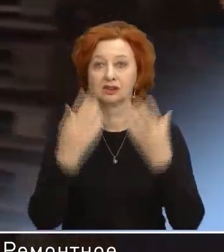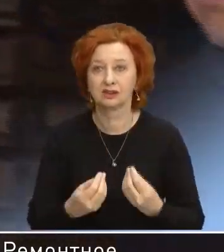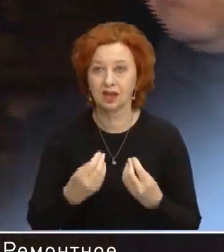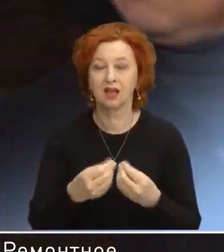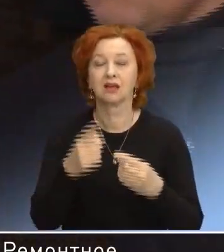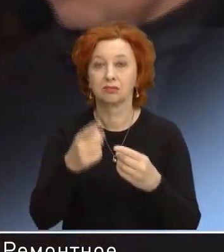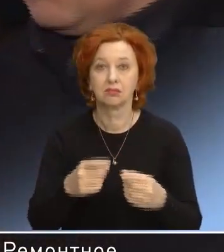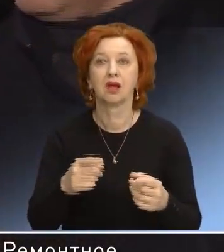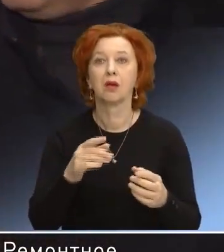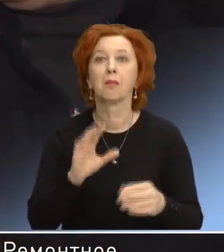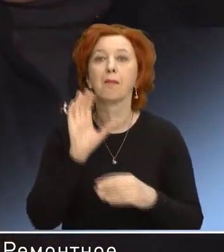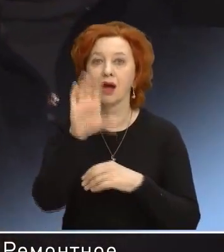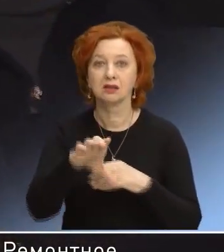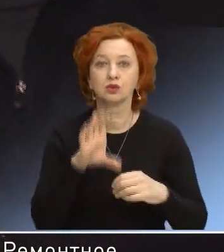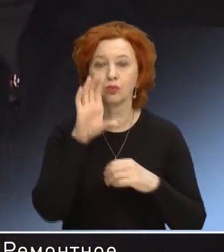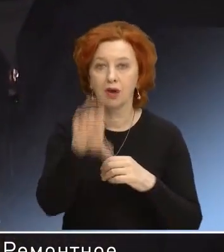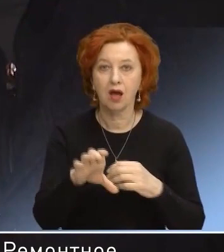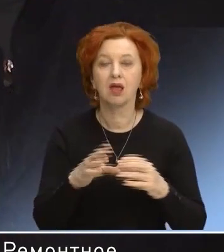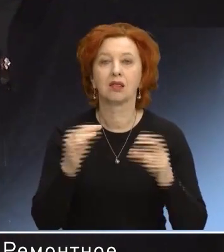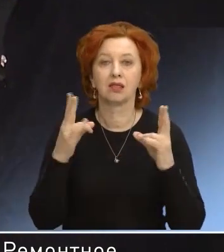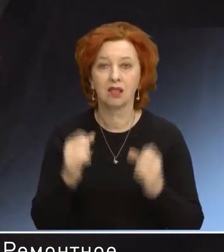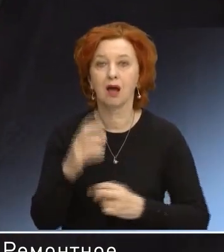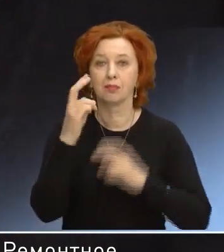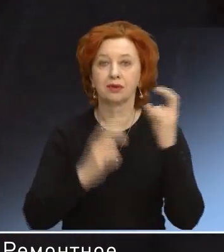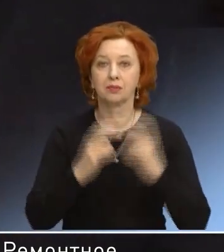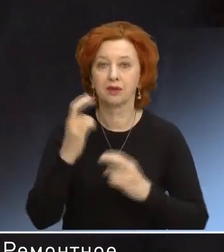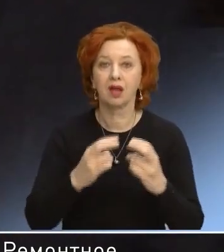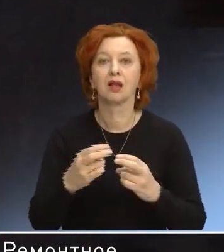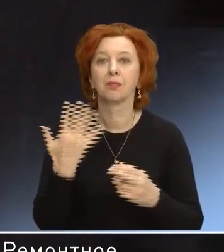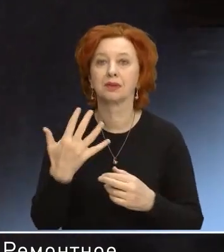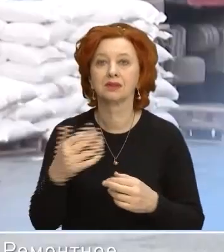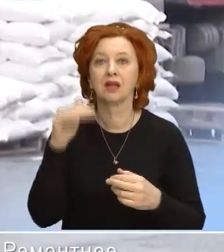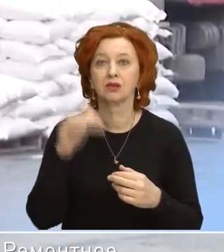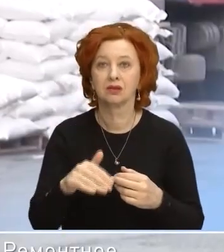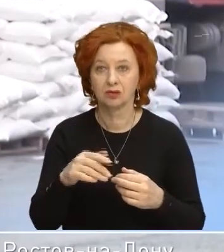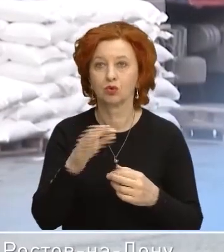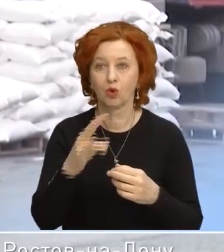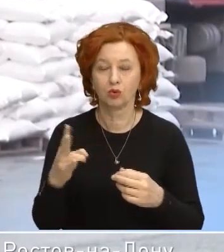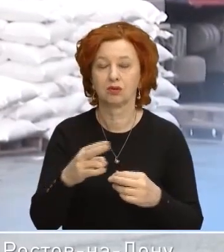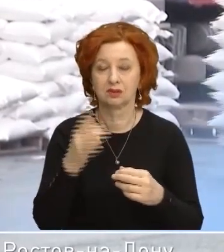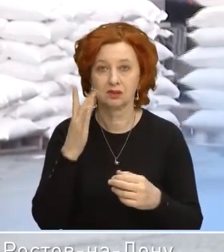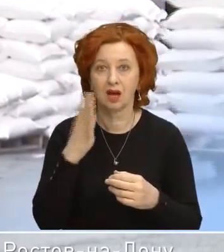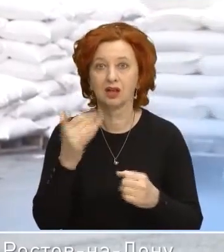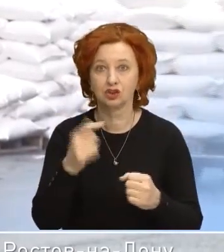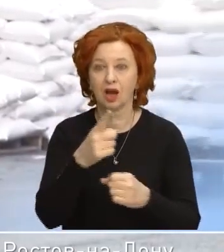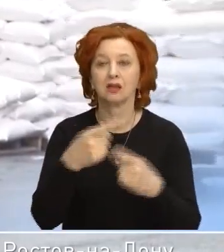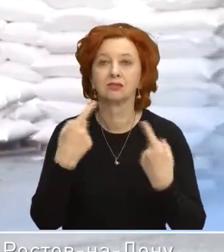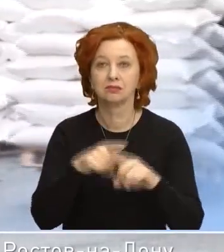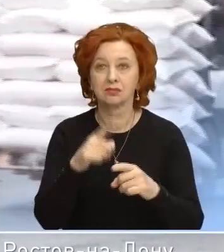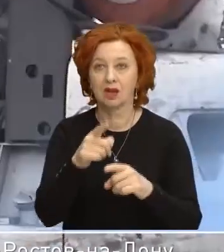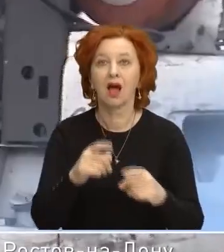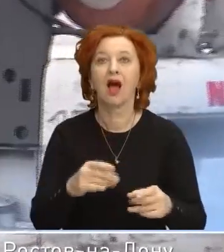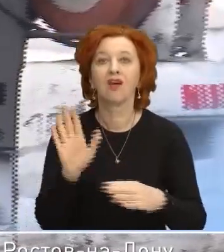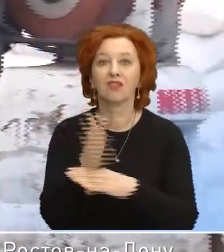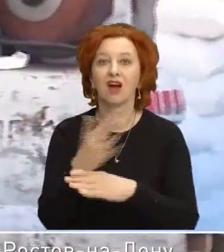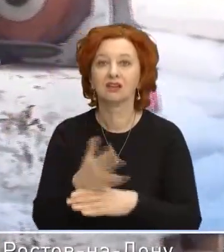четырех заводов поступает на предприятие около 500 тонн сахара. Конкретно это оптовое и